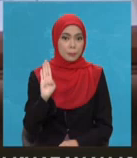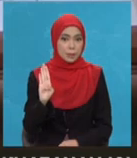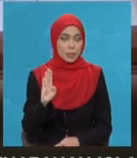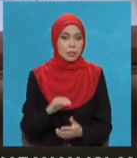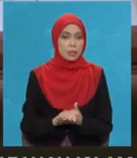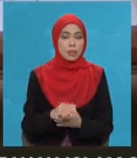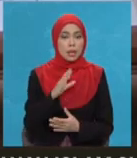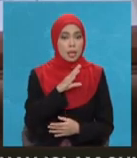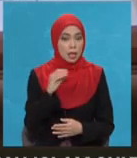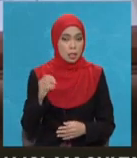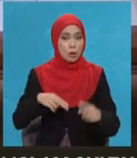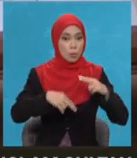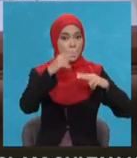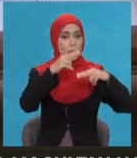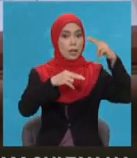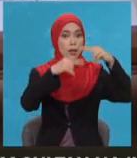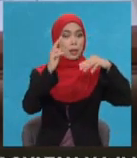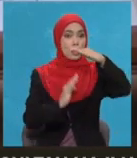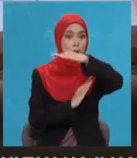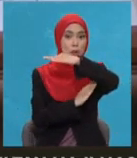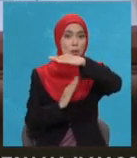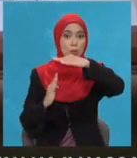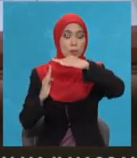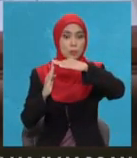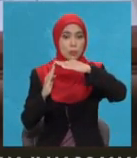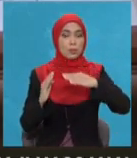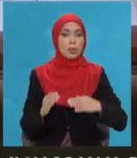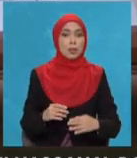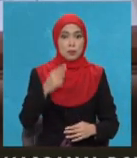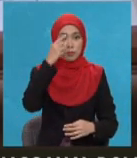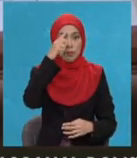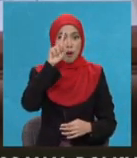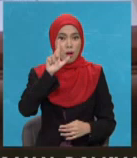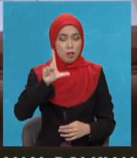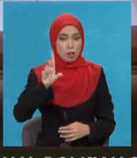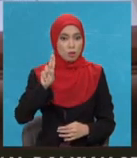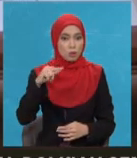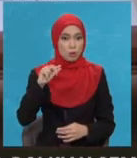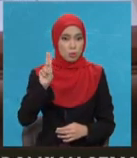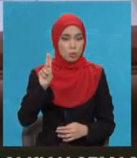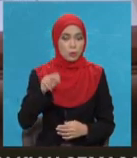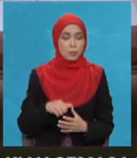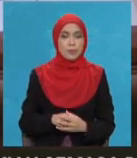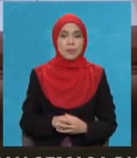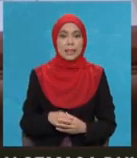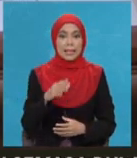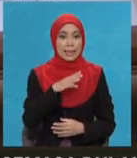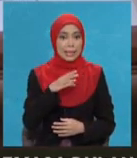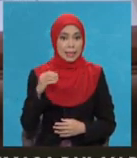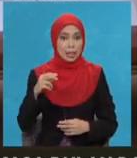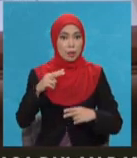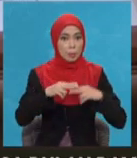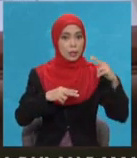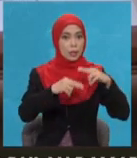jejambat di laboraya Muara tutong persimpangan Kampung lugu skim pembentukan